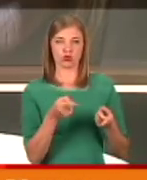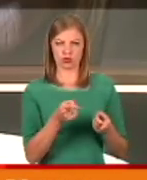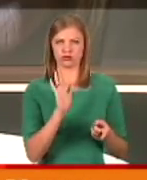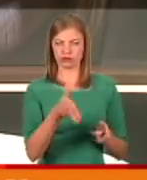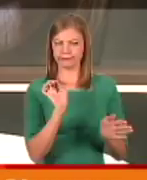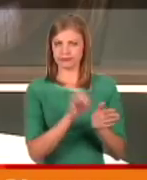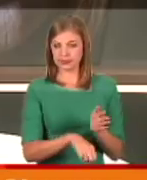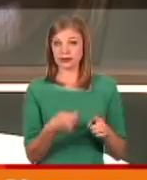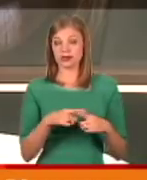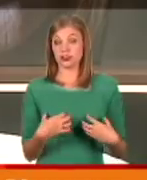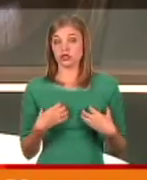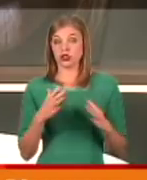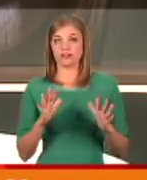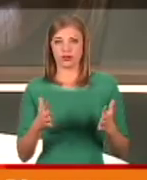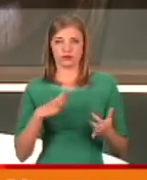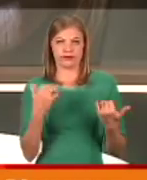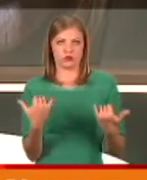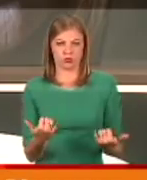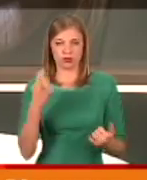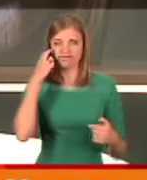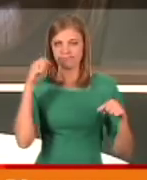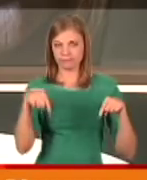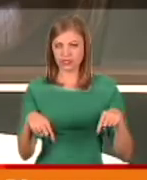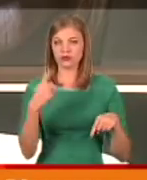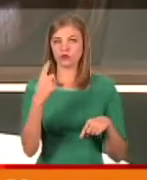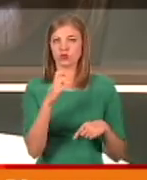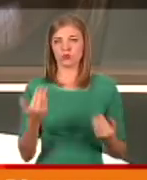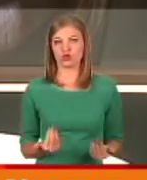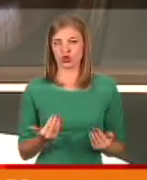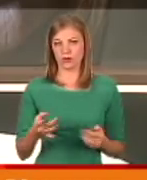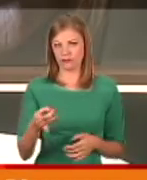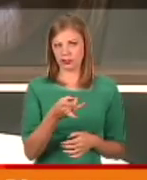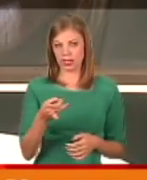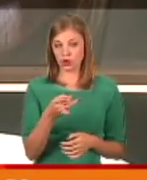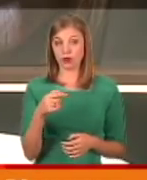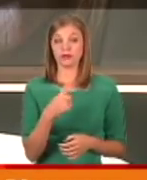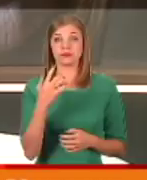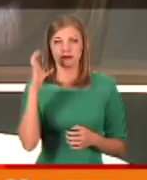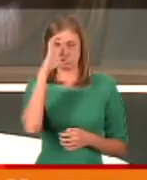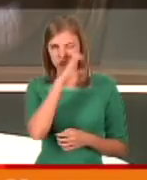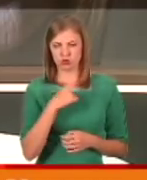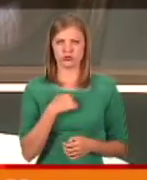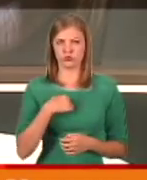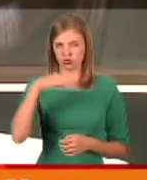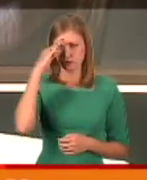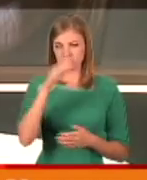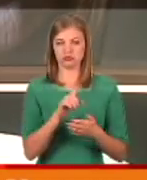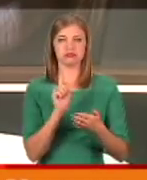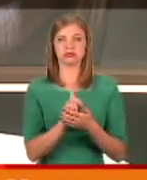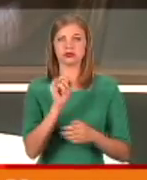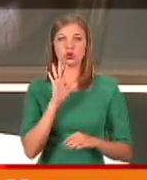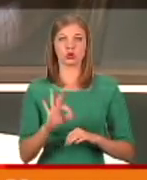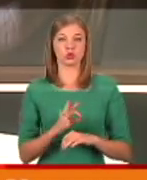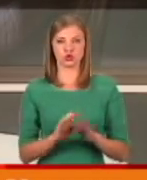погрожував їх вбити. Цей жахливий випадок стався сьогодні в Києві в одному із житлових районів. Серед ночі розлючений чоловік накинувся